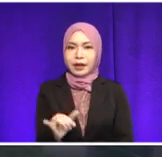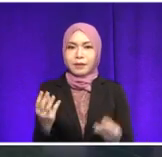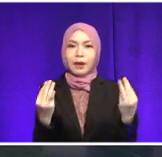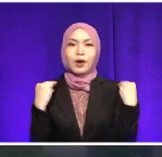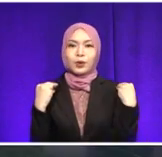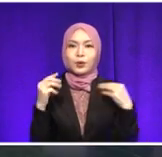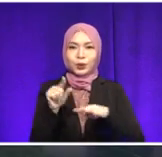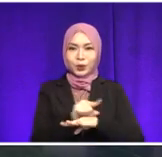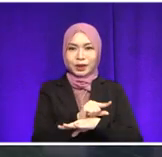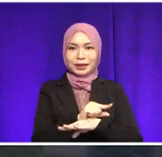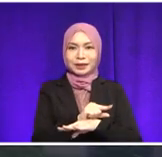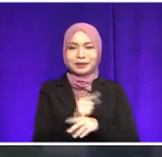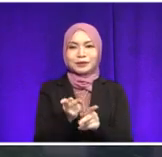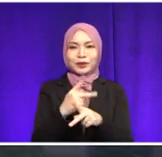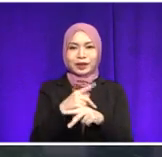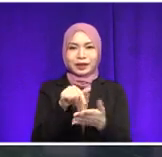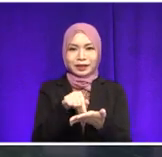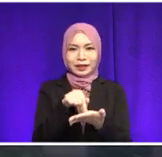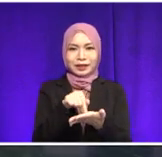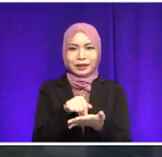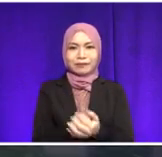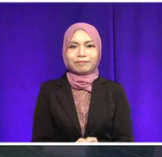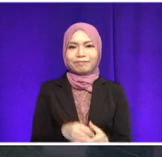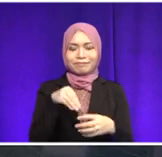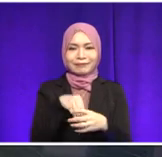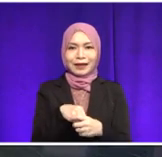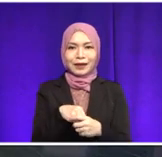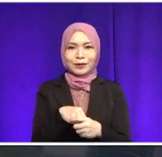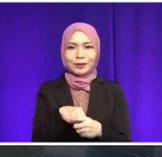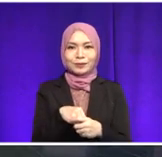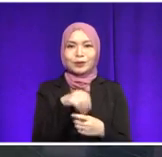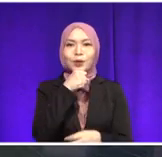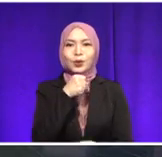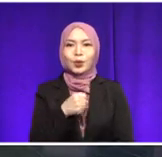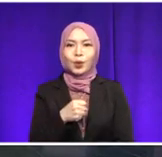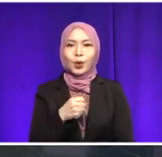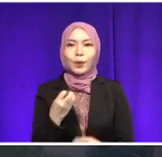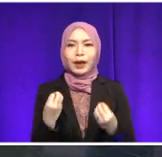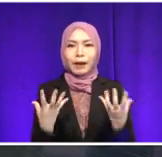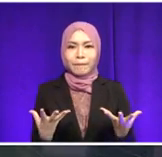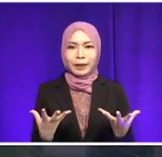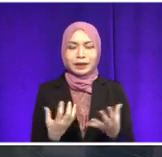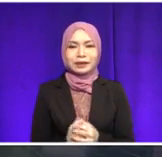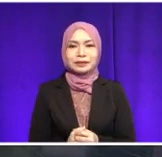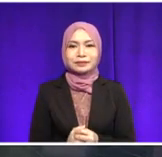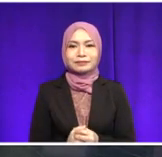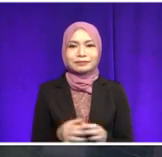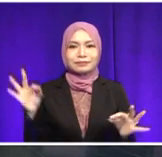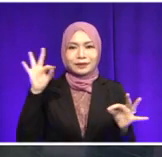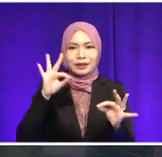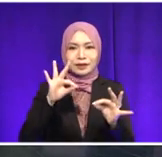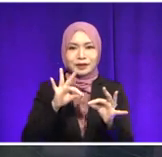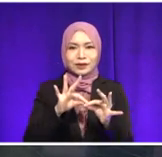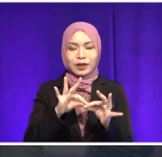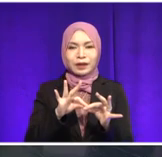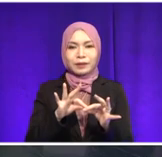jadi dalam banyak-banyak kumpulan umur itu tak pesaing-pesaing yang Maksudnya sudah